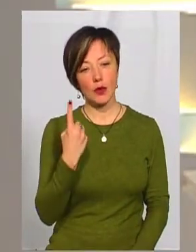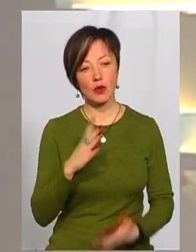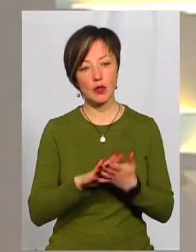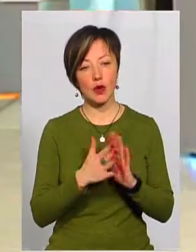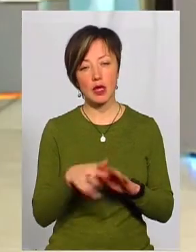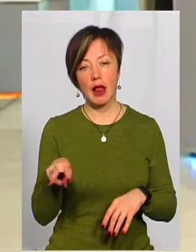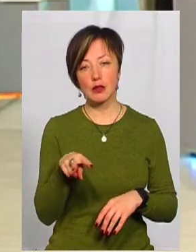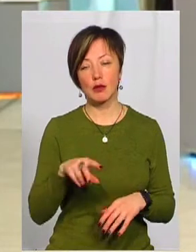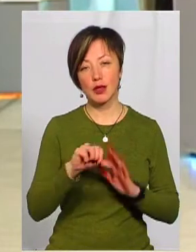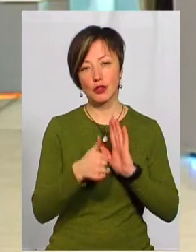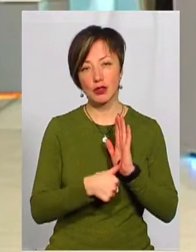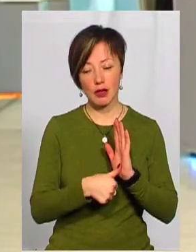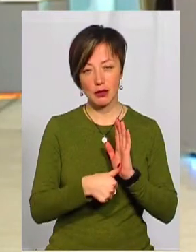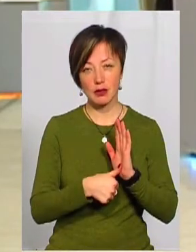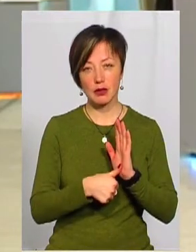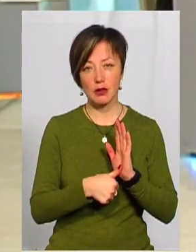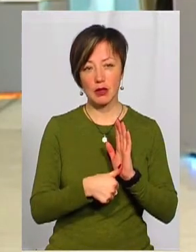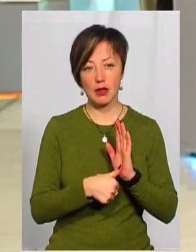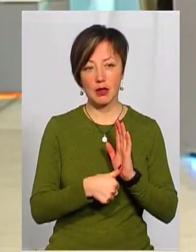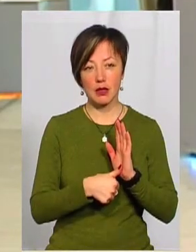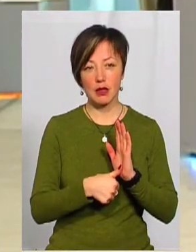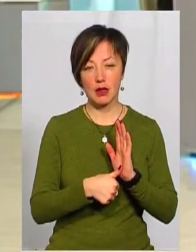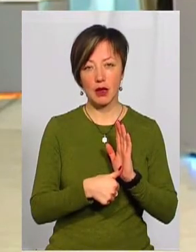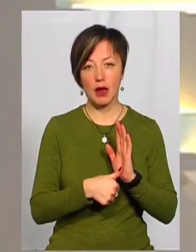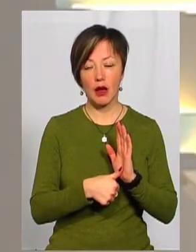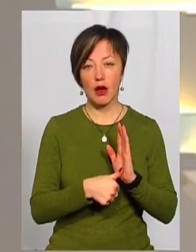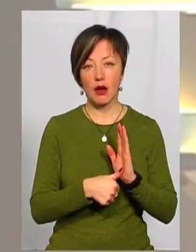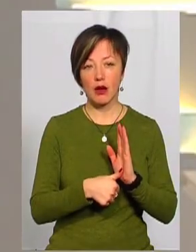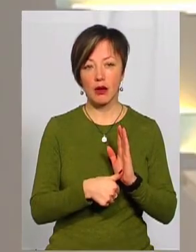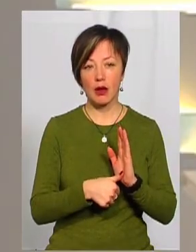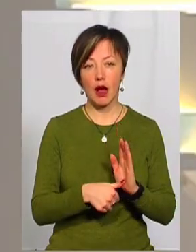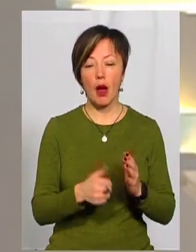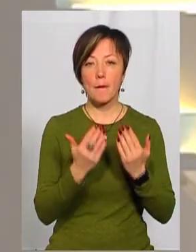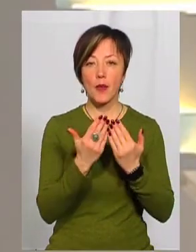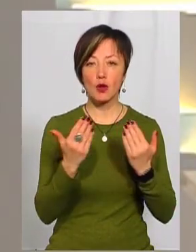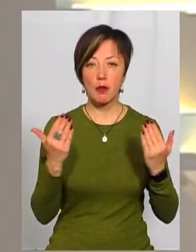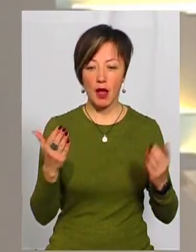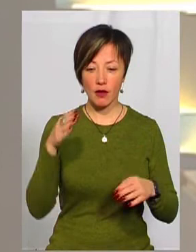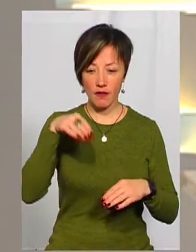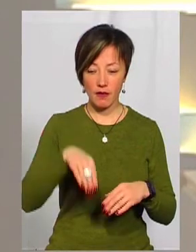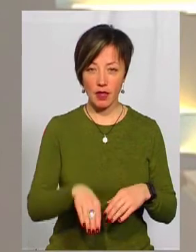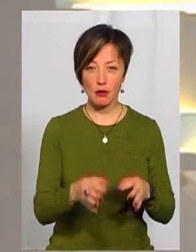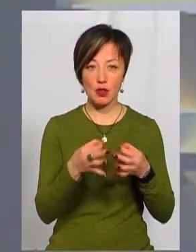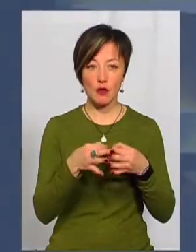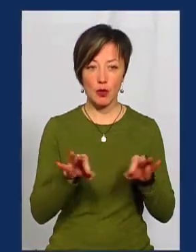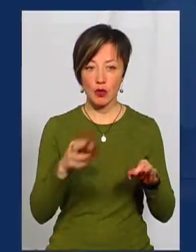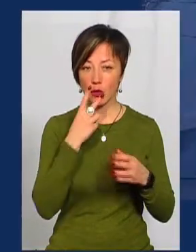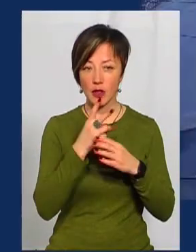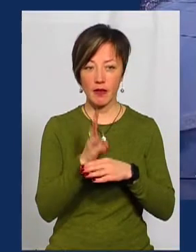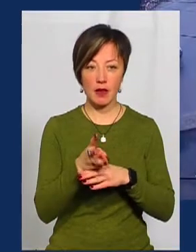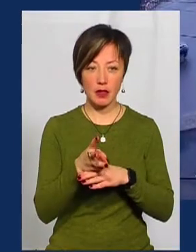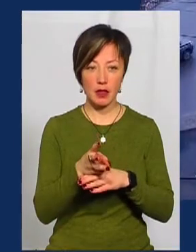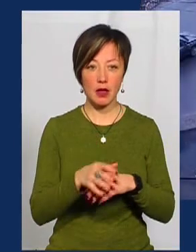ситуацію. У листопаді 16-го у безконтактний, скажімо так, спосіб із проспекту вниз по Свободи. Прошу вивести